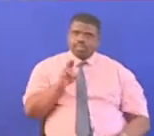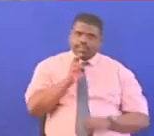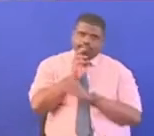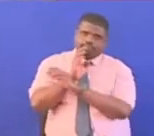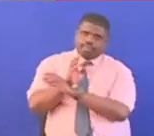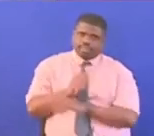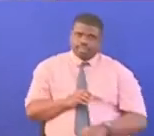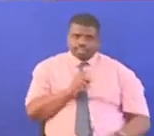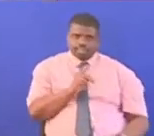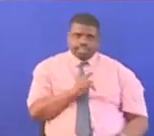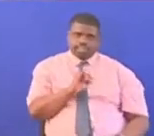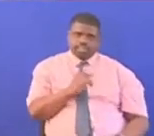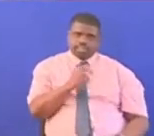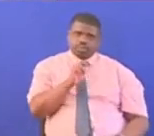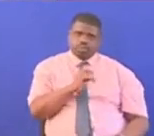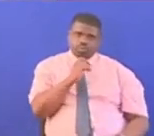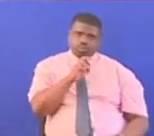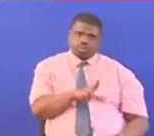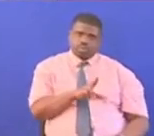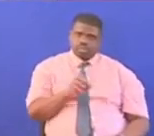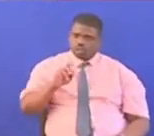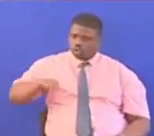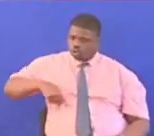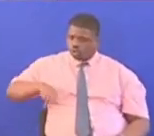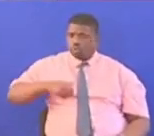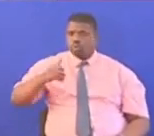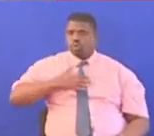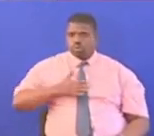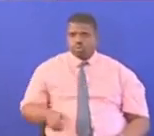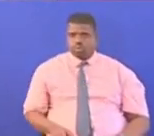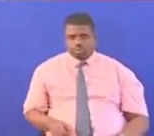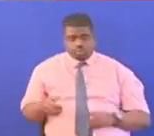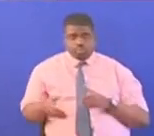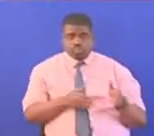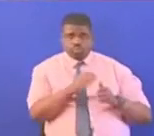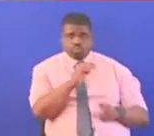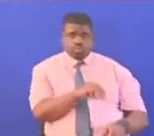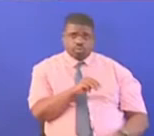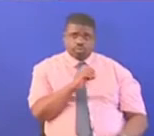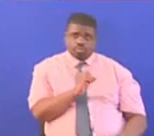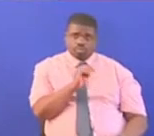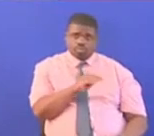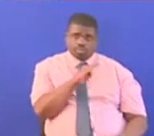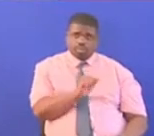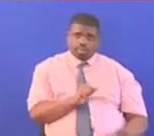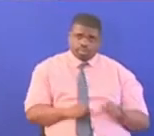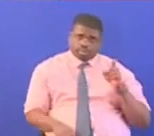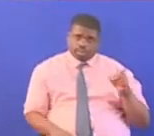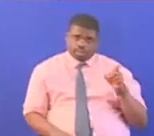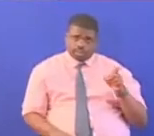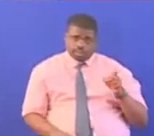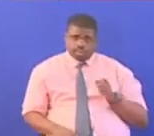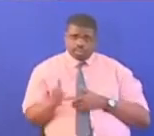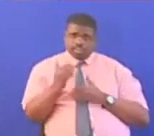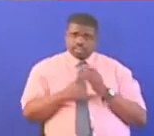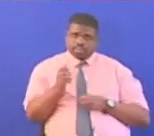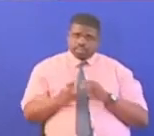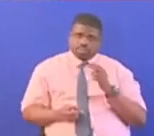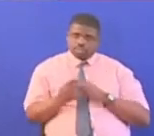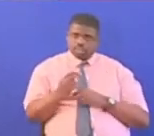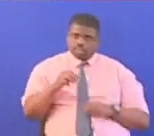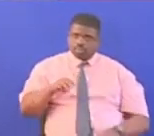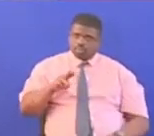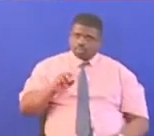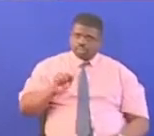kaango Kitandula na wilaya ya Korogwe, kuna eneo kule kwenye mto Umba, eneo la bonde la Umba, kuna eneo kwenye kata ya